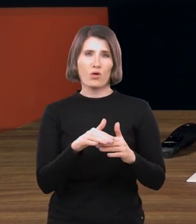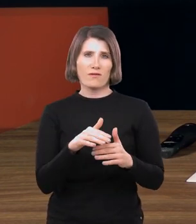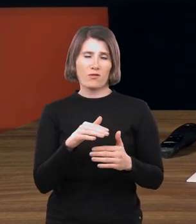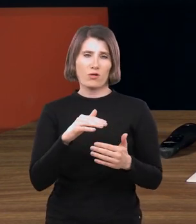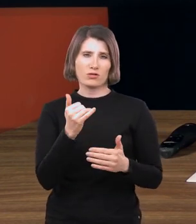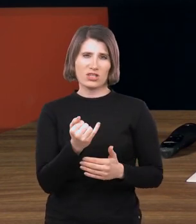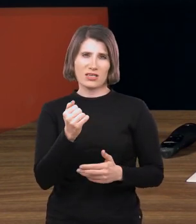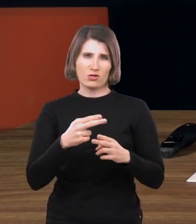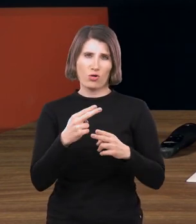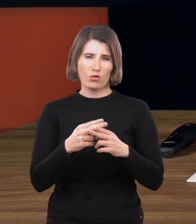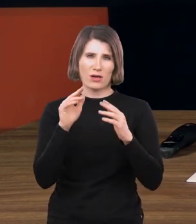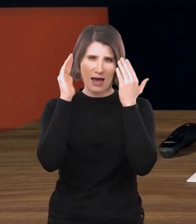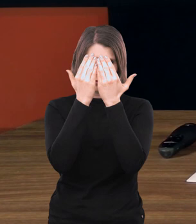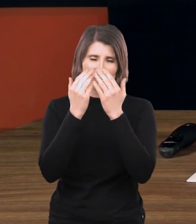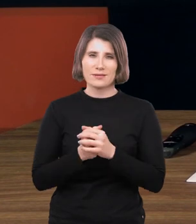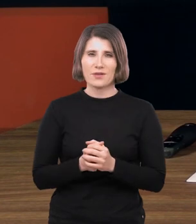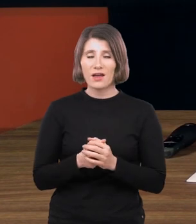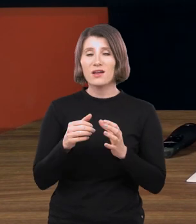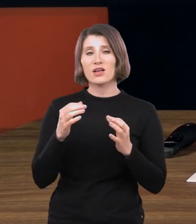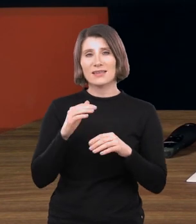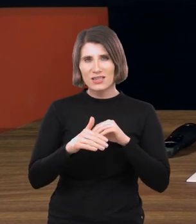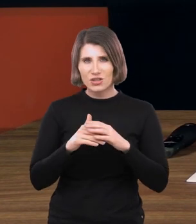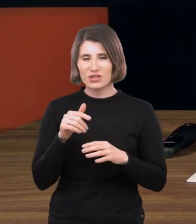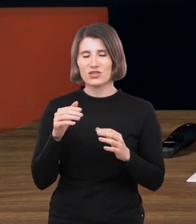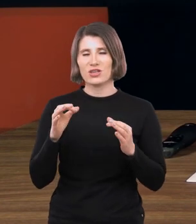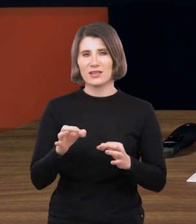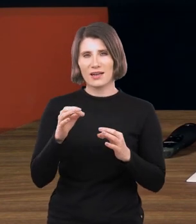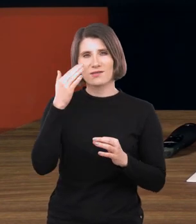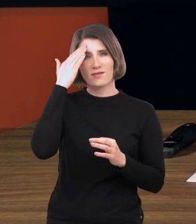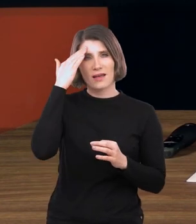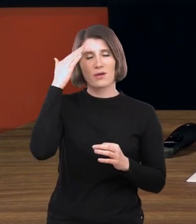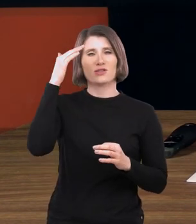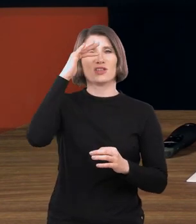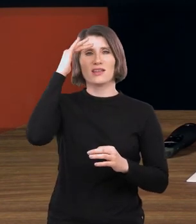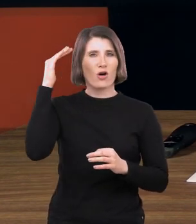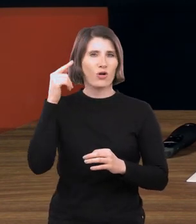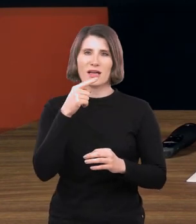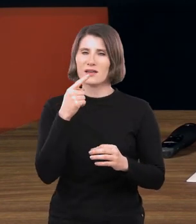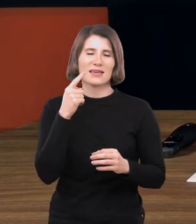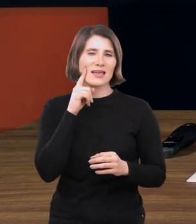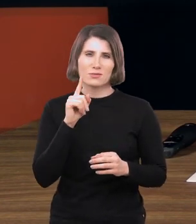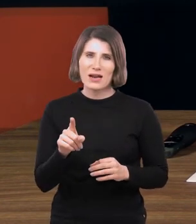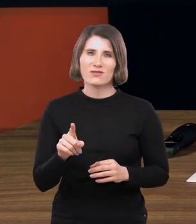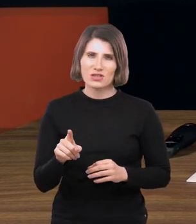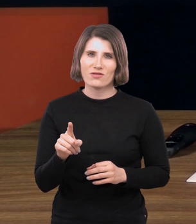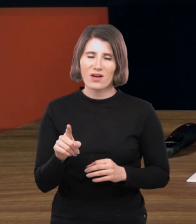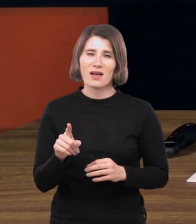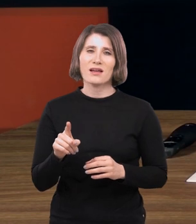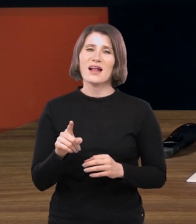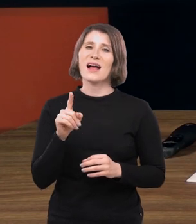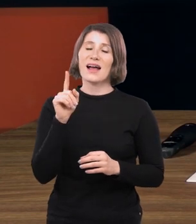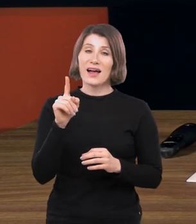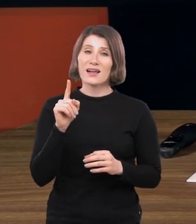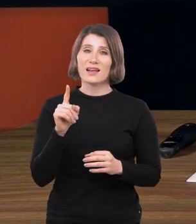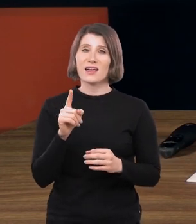dziecka. Tak jak mówię, na szczęście ta teoria została obalona, nie jest zgodna z prawdą, z rzeczywistością,